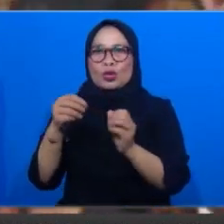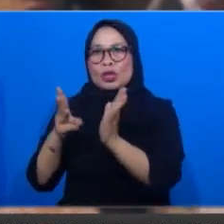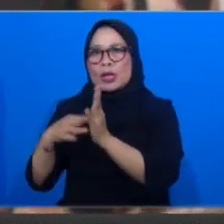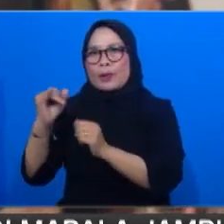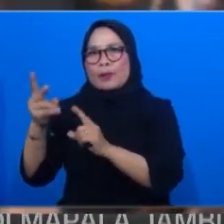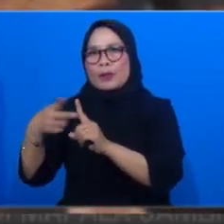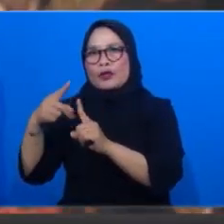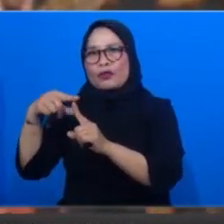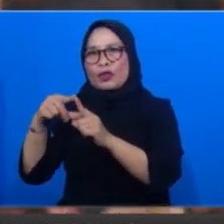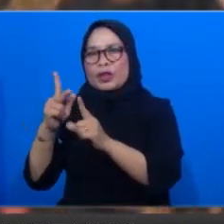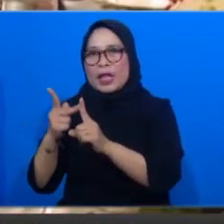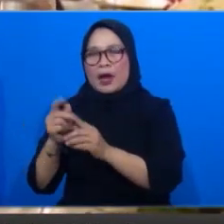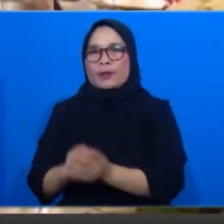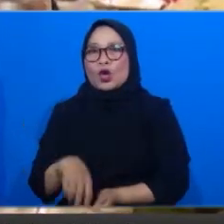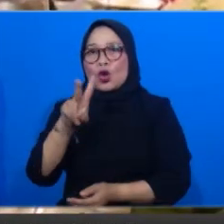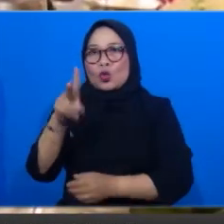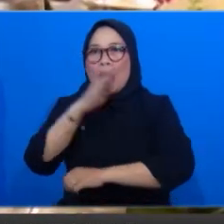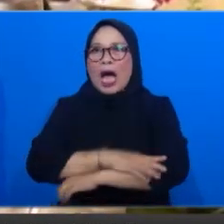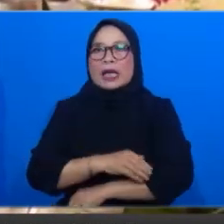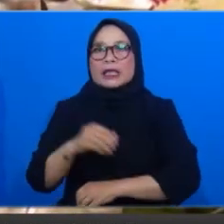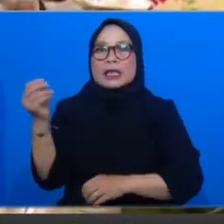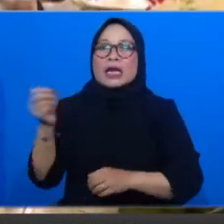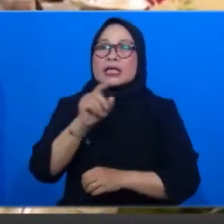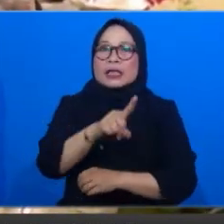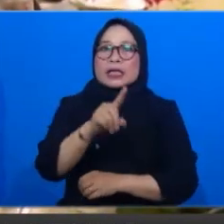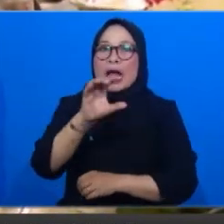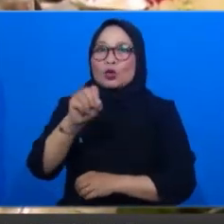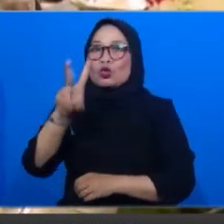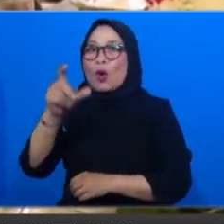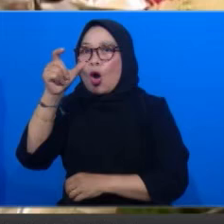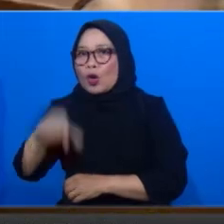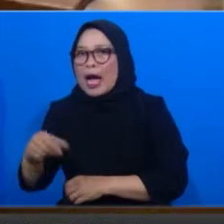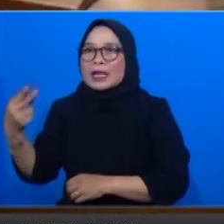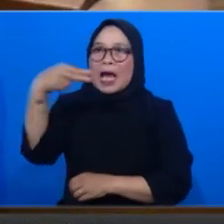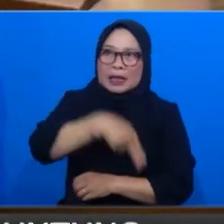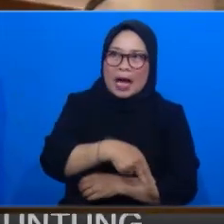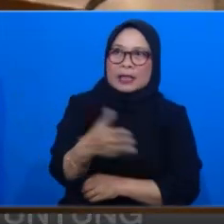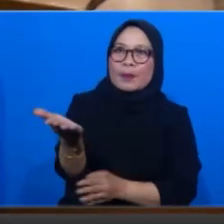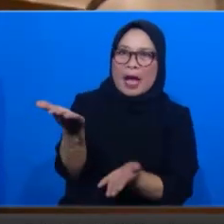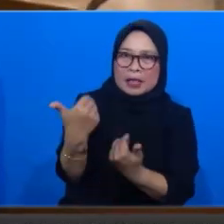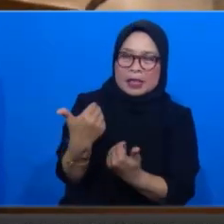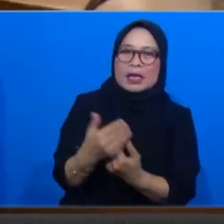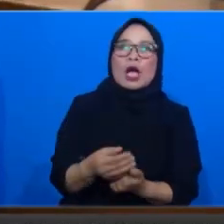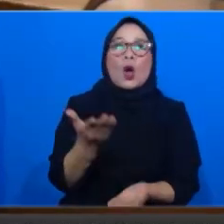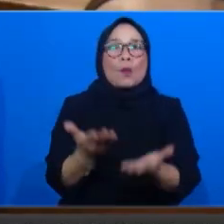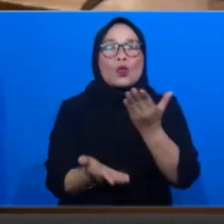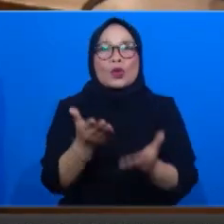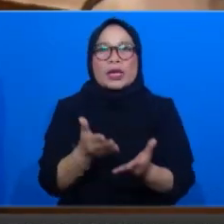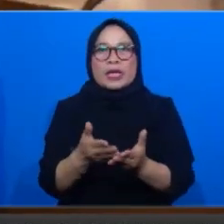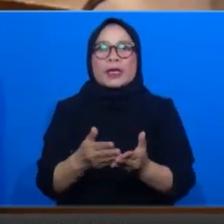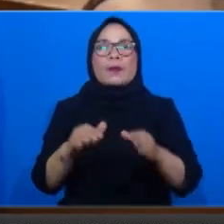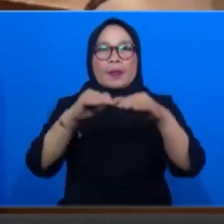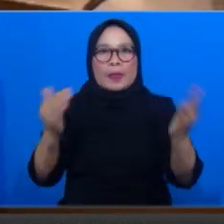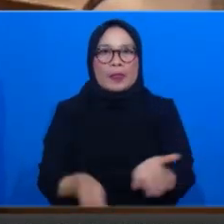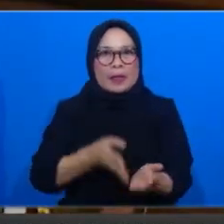Selama 2 hari audisi, total 108 orang datang memenuhi panggilan. Tampaknya prediksi bahwa kabinet Prabowo-Gibran bakal